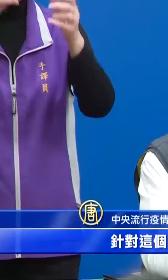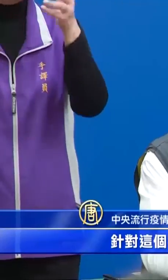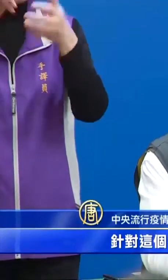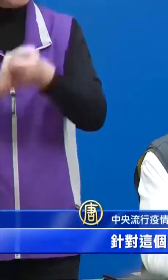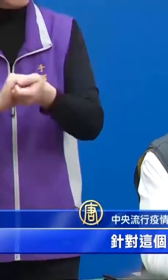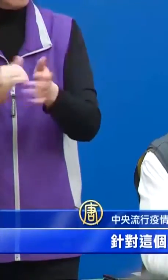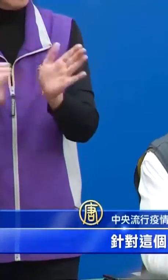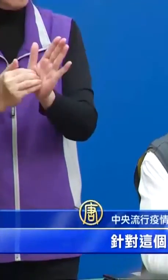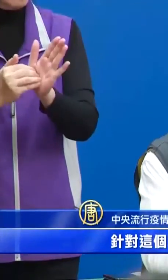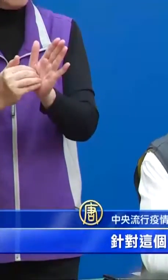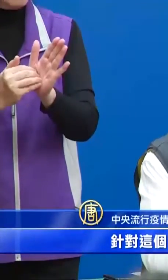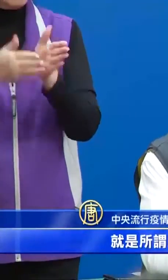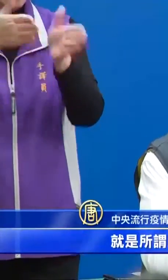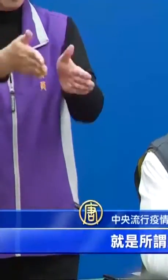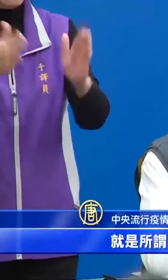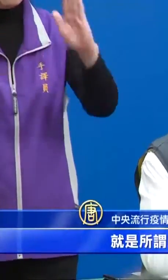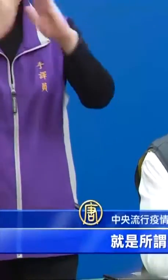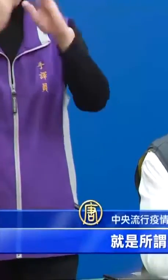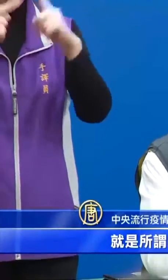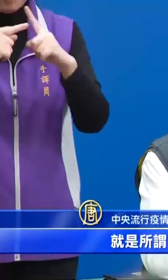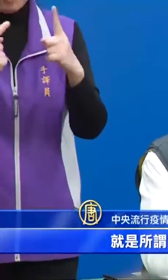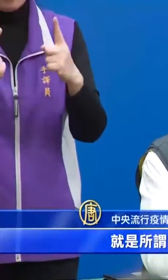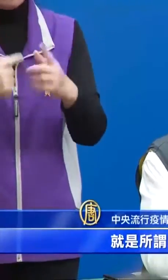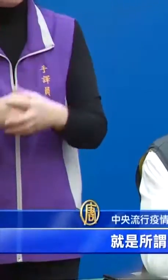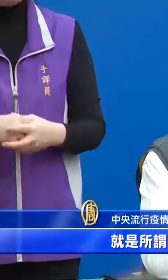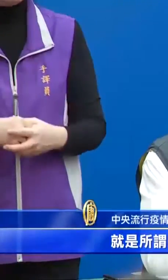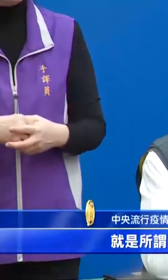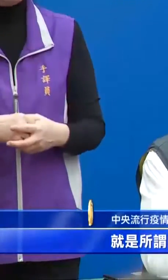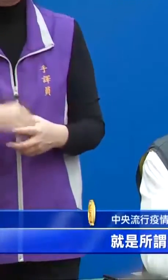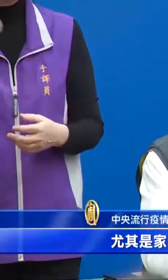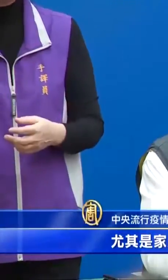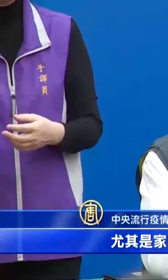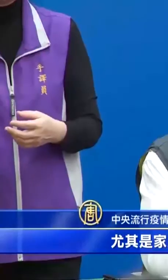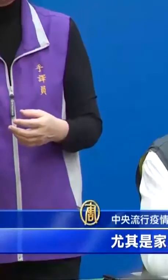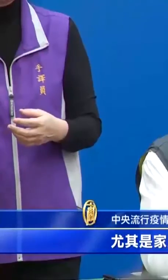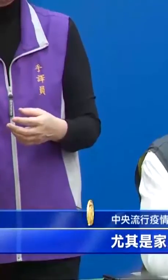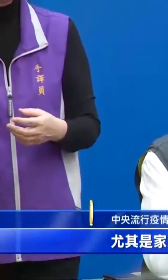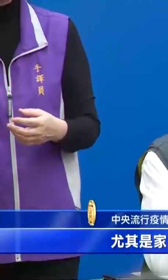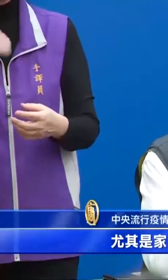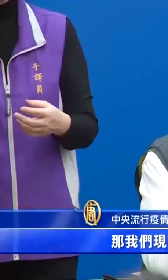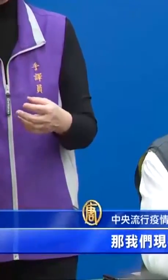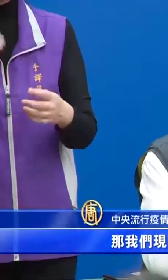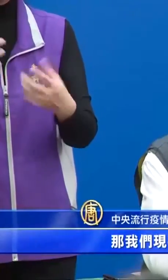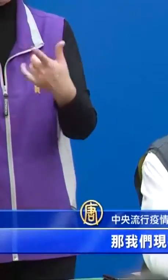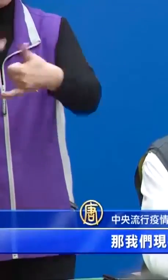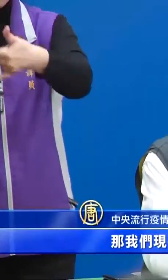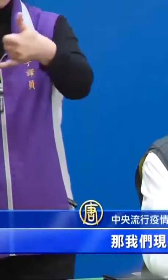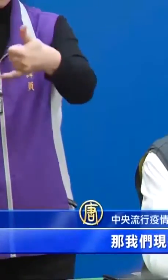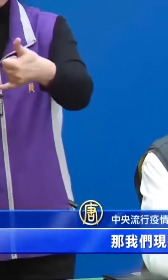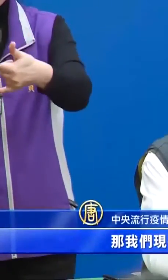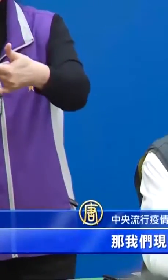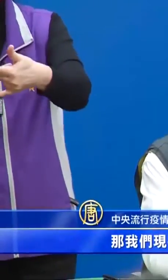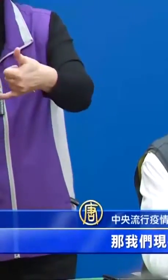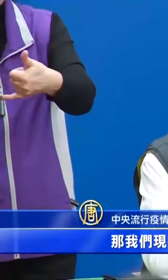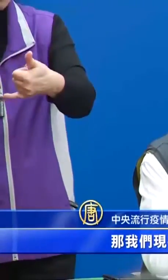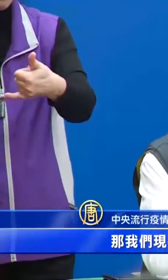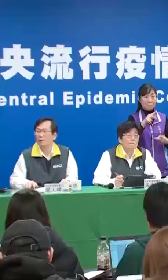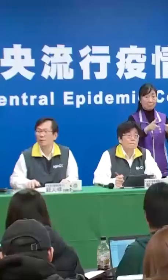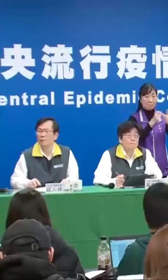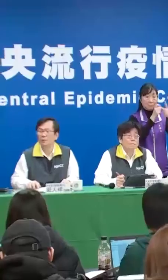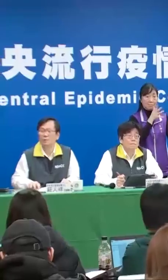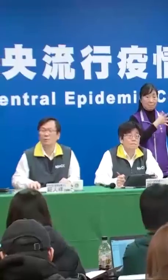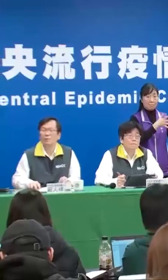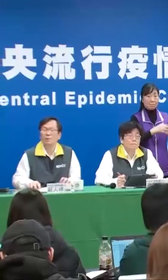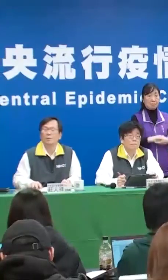针对这个家人，就是所谓的无症状接触者，尤其是家人部分，那我们现在会有机制来加强裁